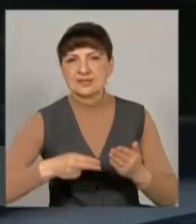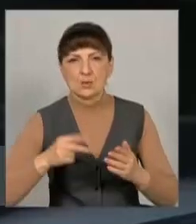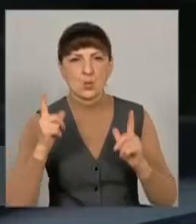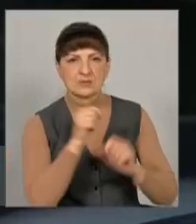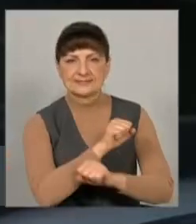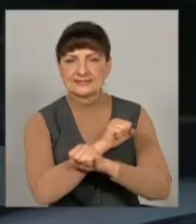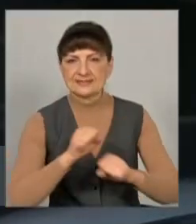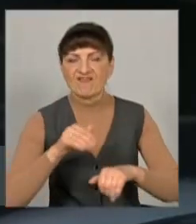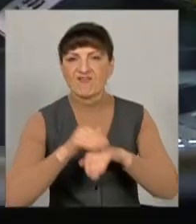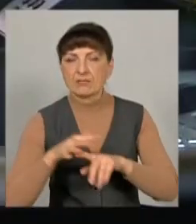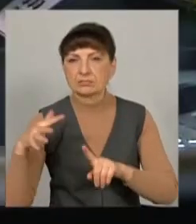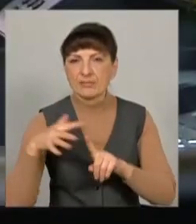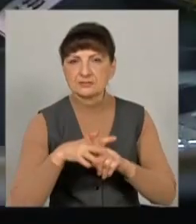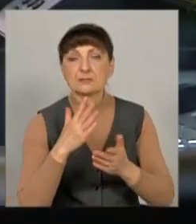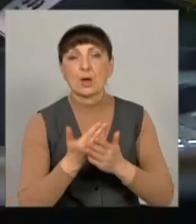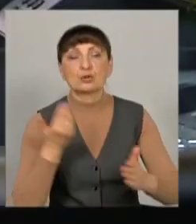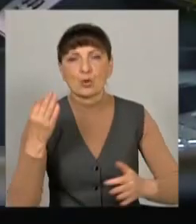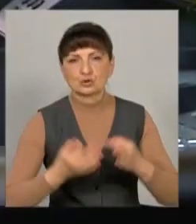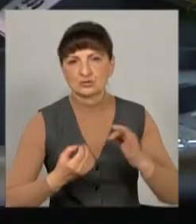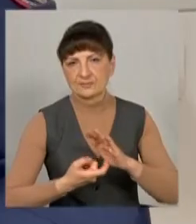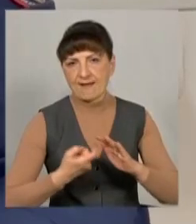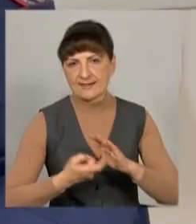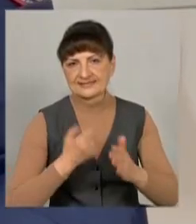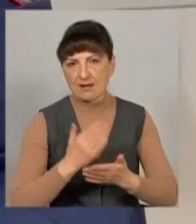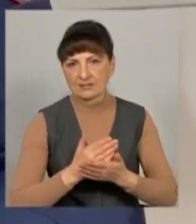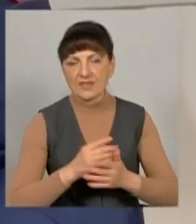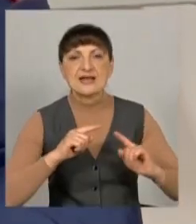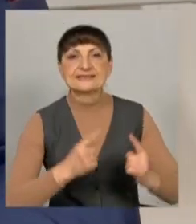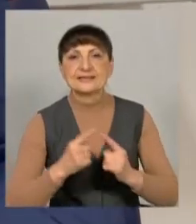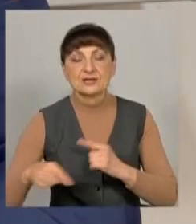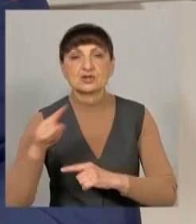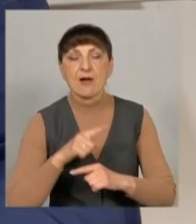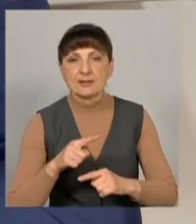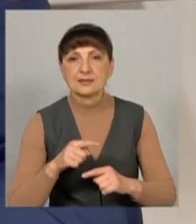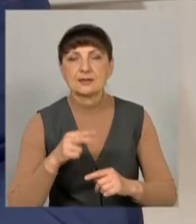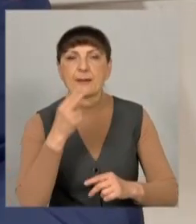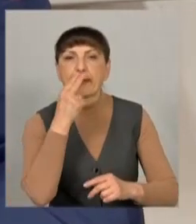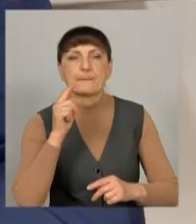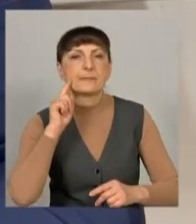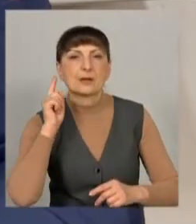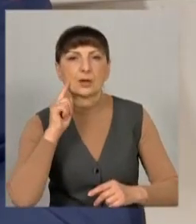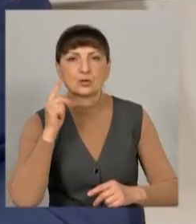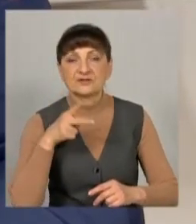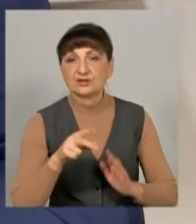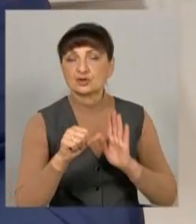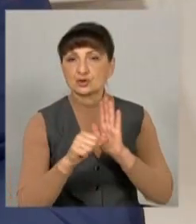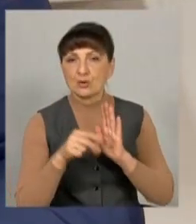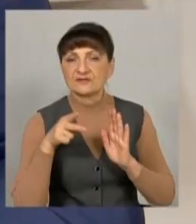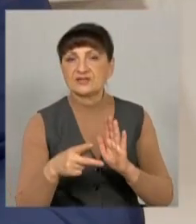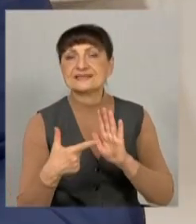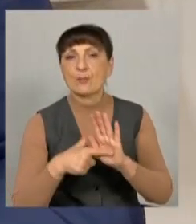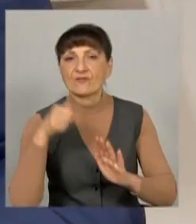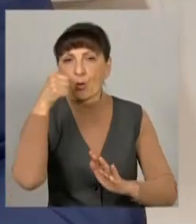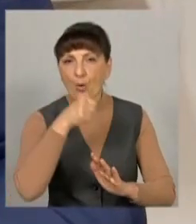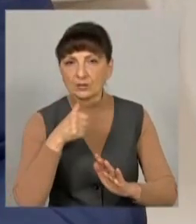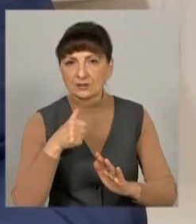По факту нападения на мужчину ведется досудебное расследование. Задержанные и доставленные несовершеннолетние подозреваемые 2006, 2007, а